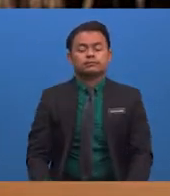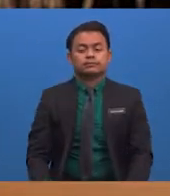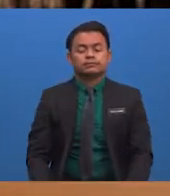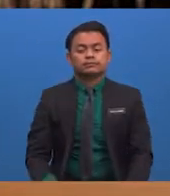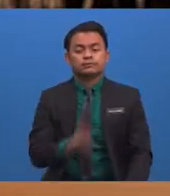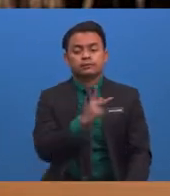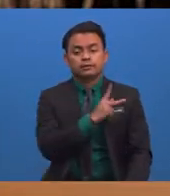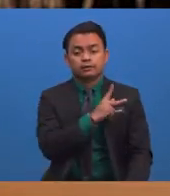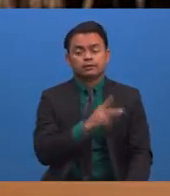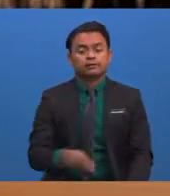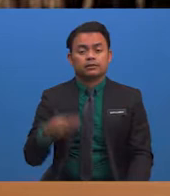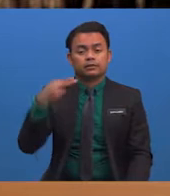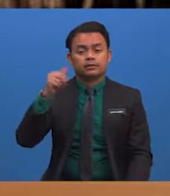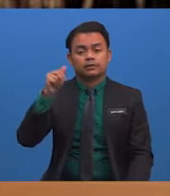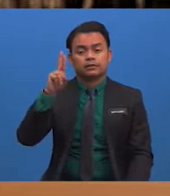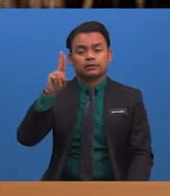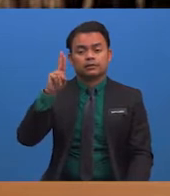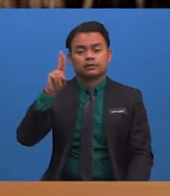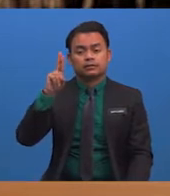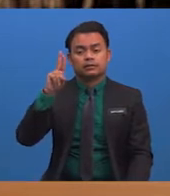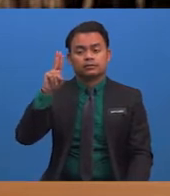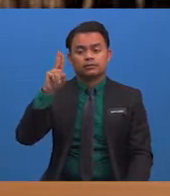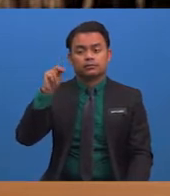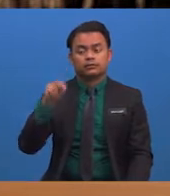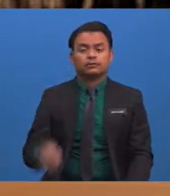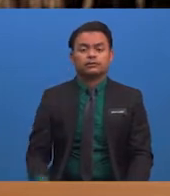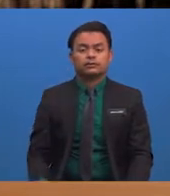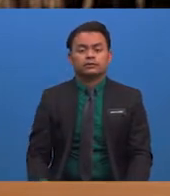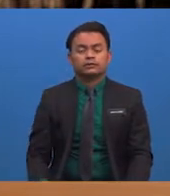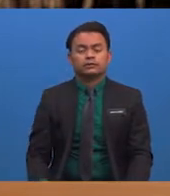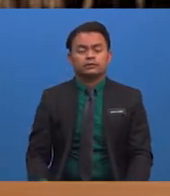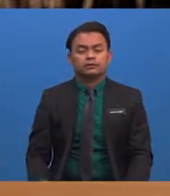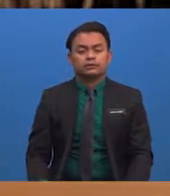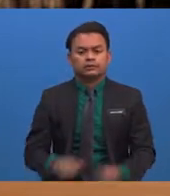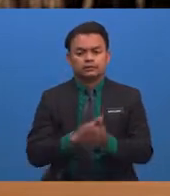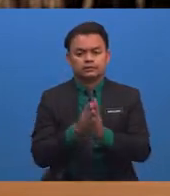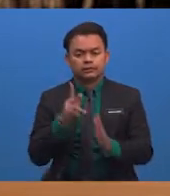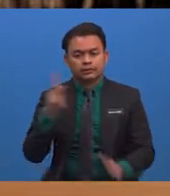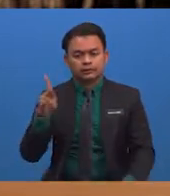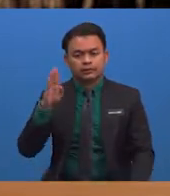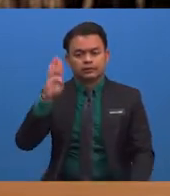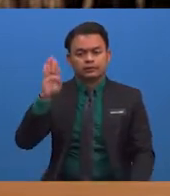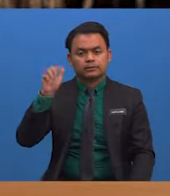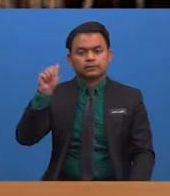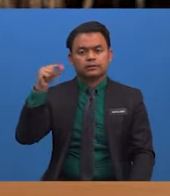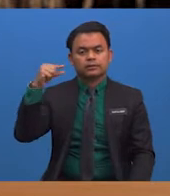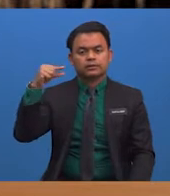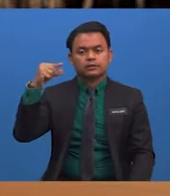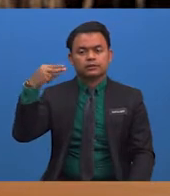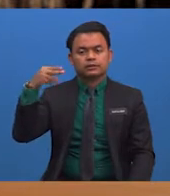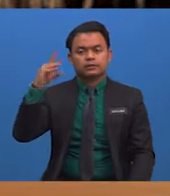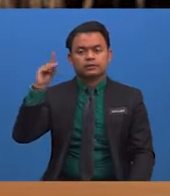Khalifah Harun al-Rashid dan al-Ma'mun menjadikan Baghdad sebagai pusat perkembangan